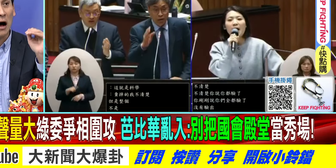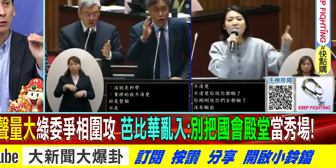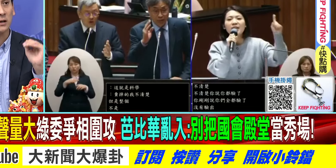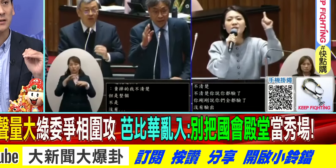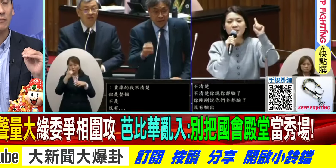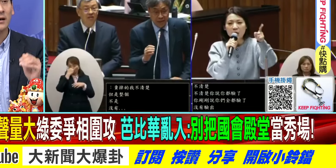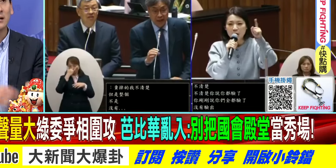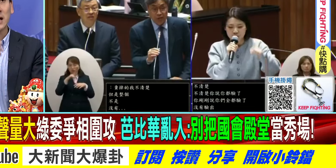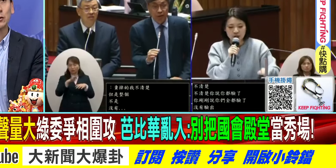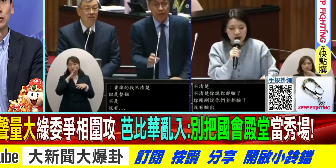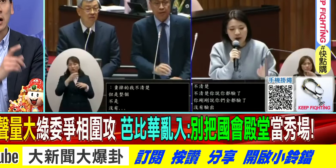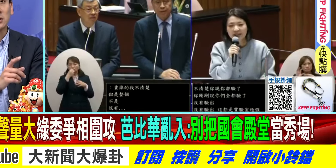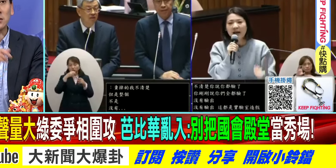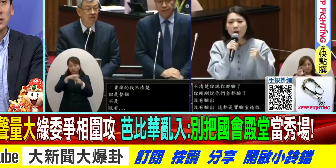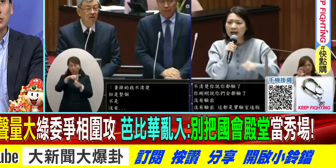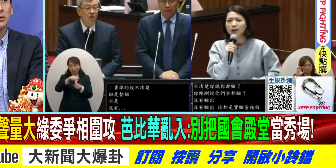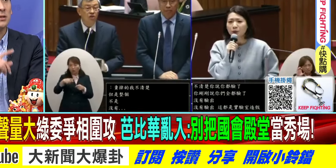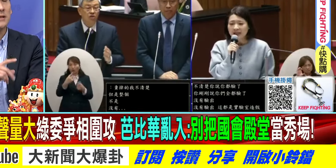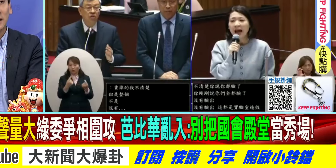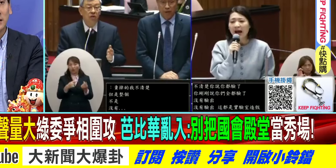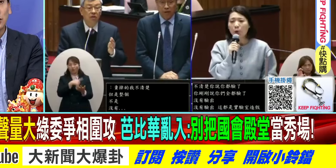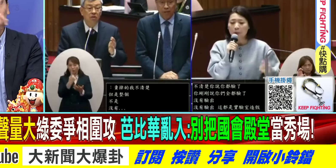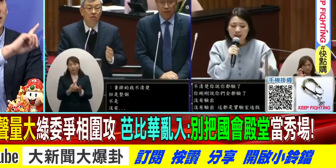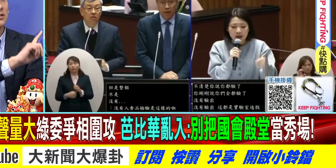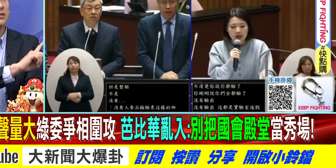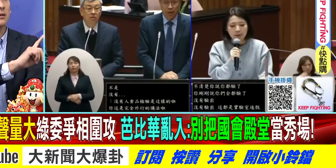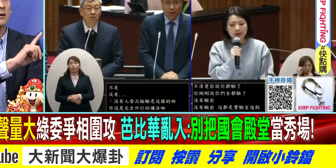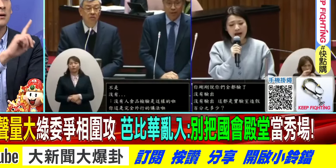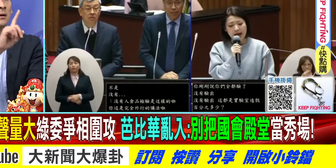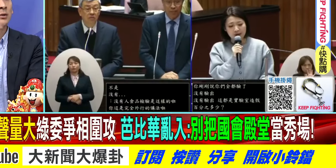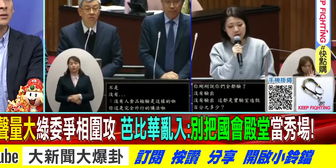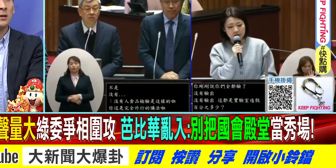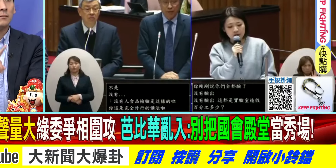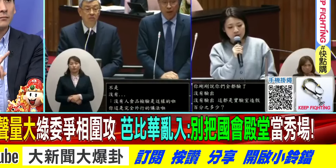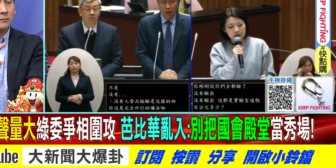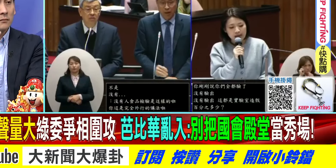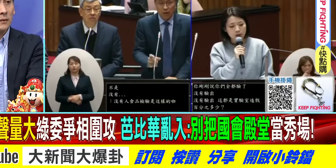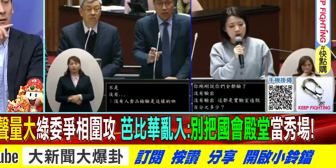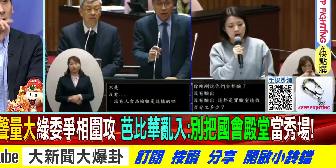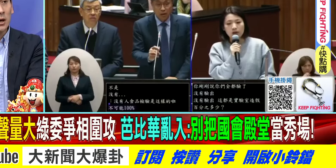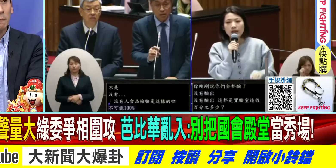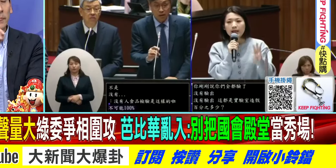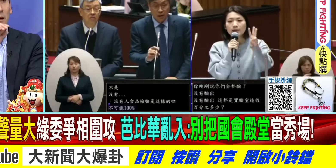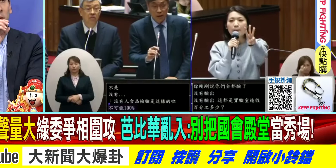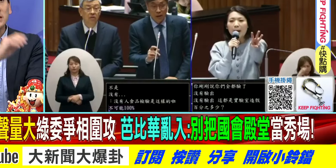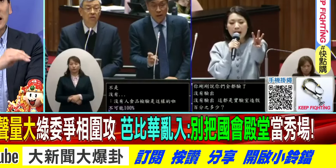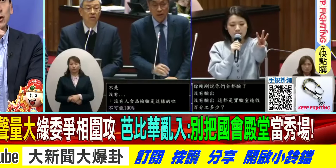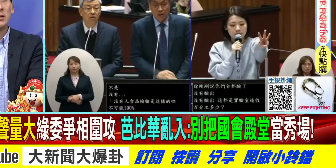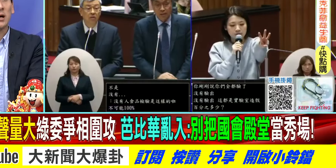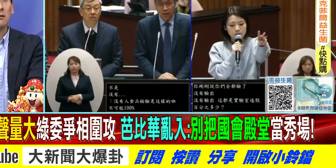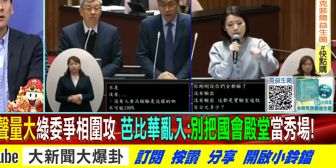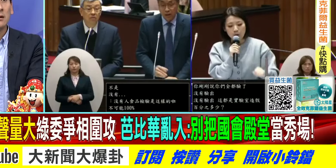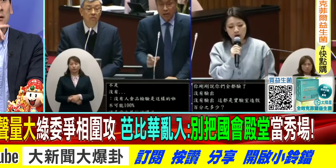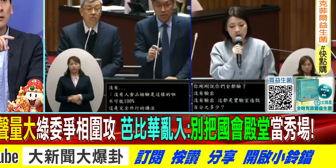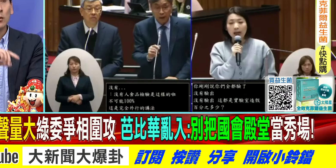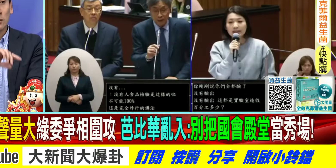骄傲的人，在徐小新的质询之下也认错一件事情，就是那时候民进党在选